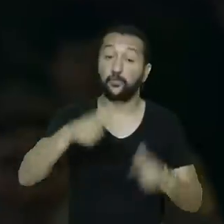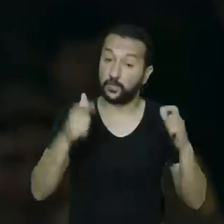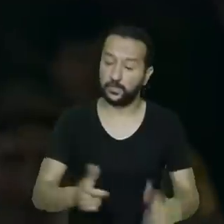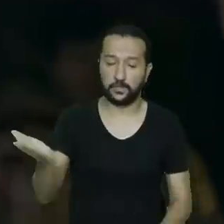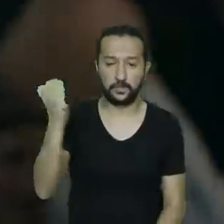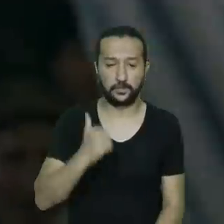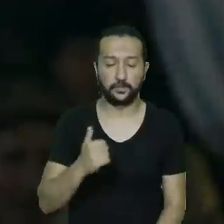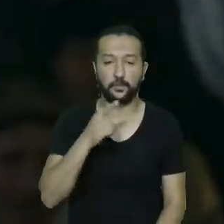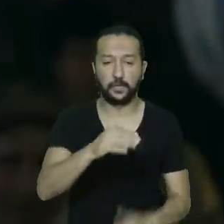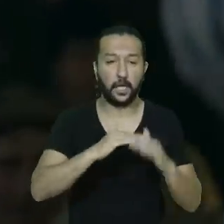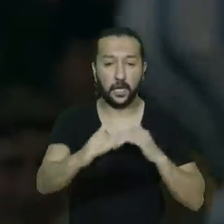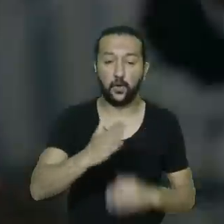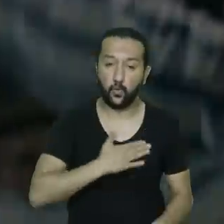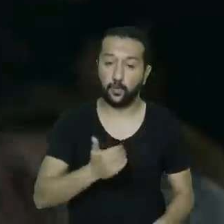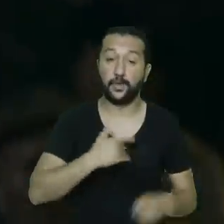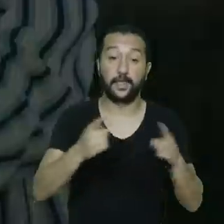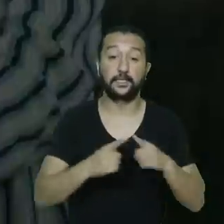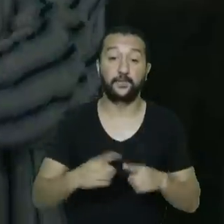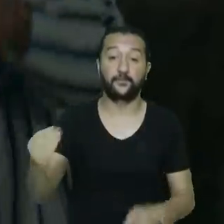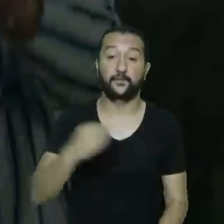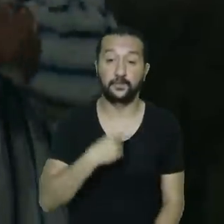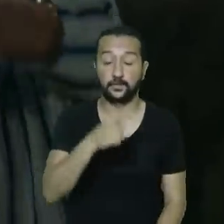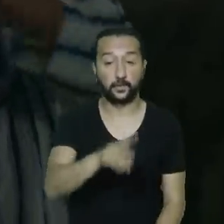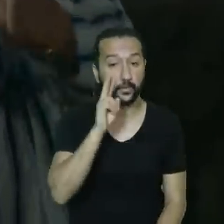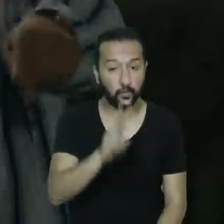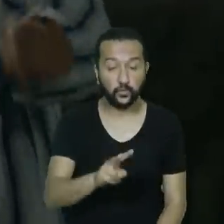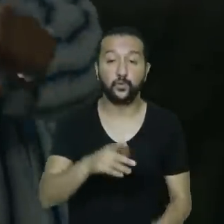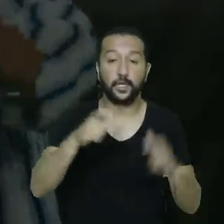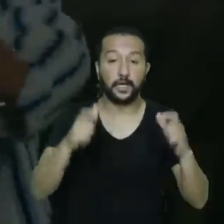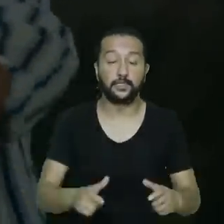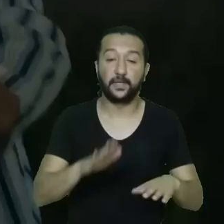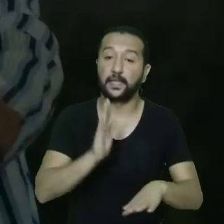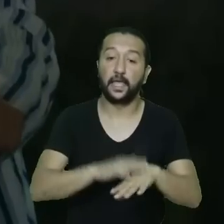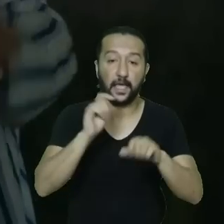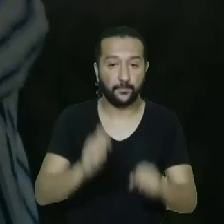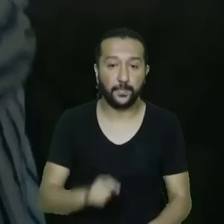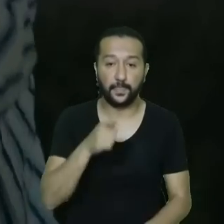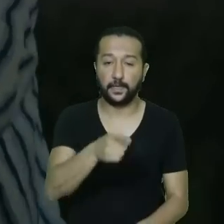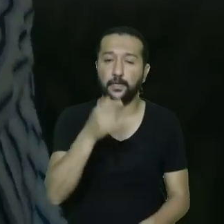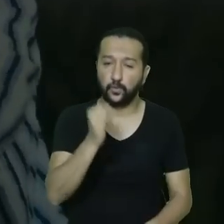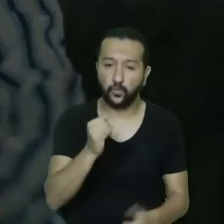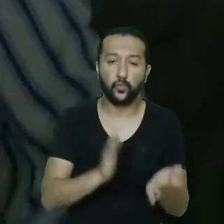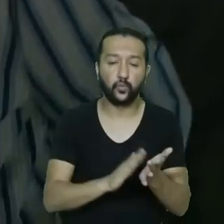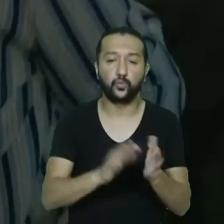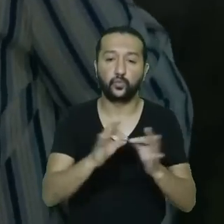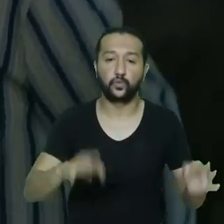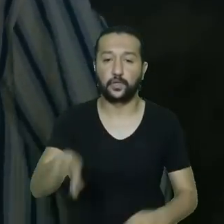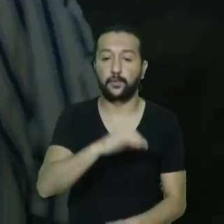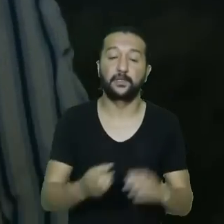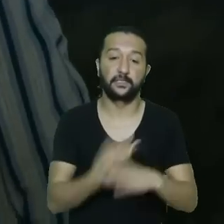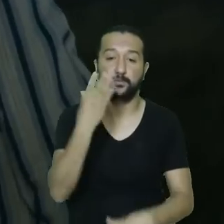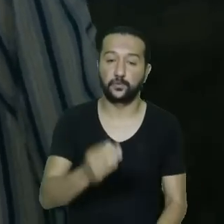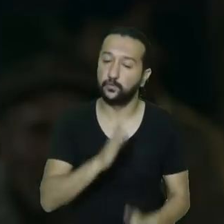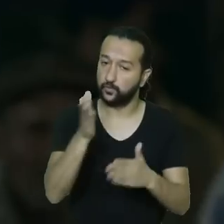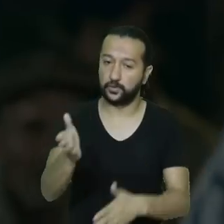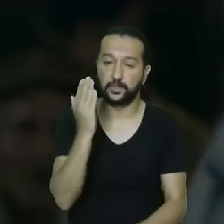gelecek. Halkın önünde bana hesap verecek. Görsün kasabayı ne hale getirmiş. İti uğursuzu da olmuş. Komutanım